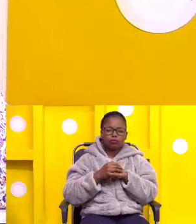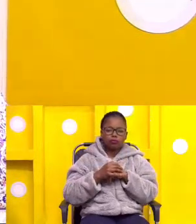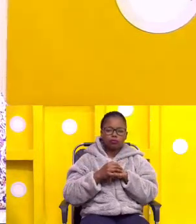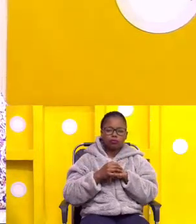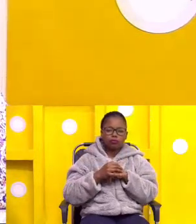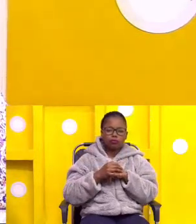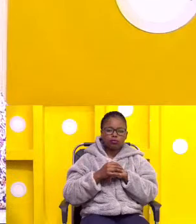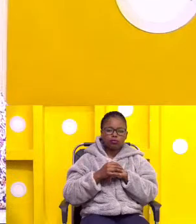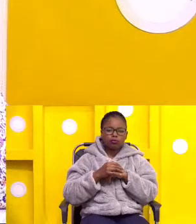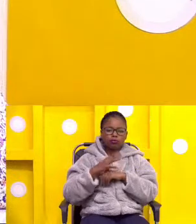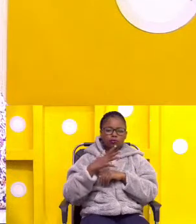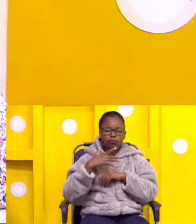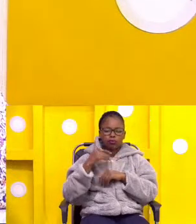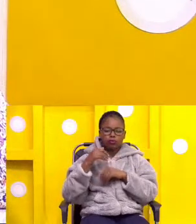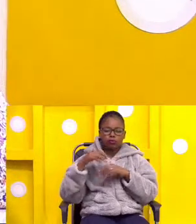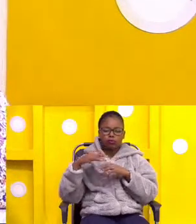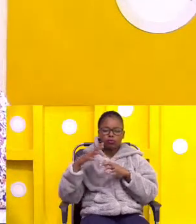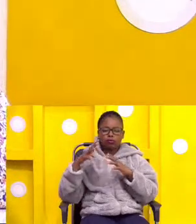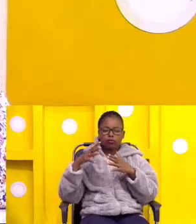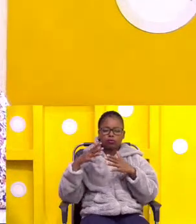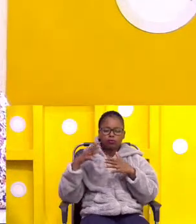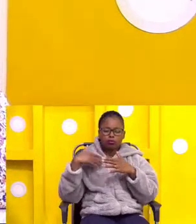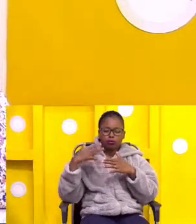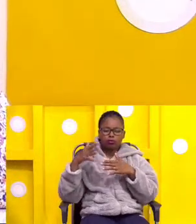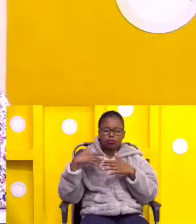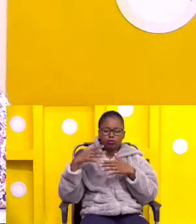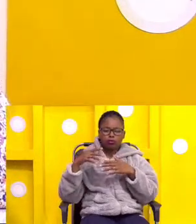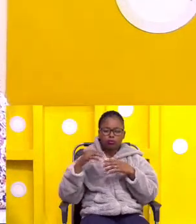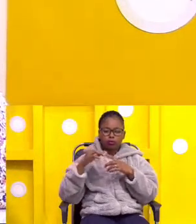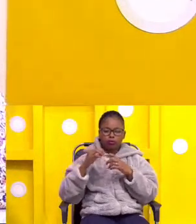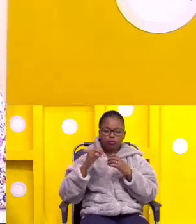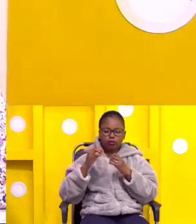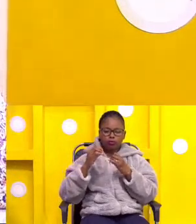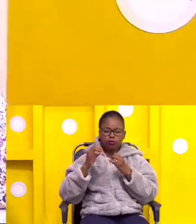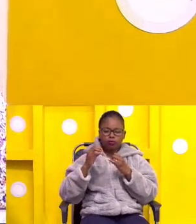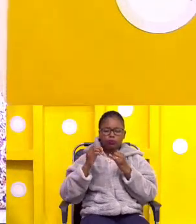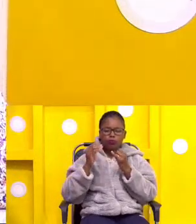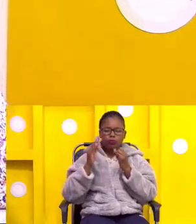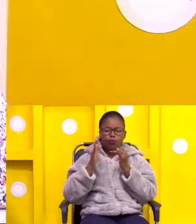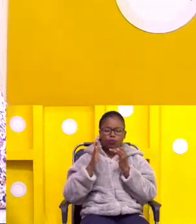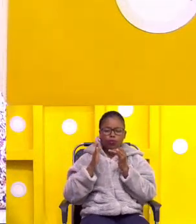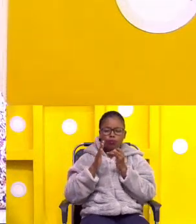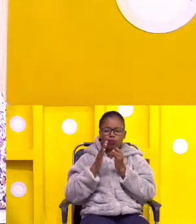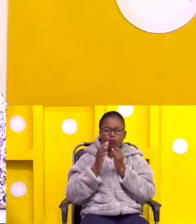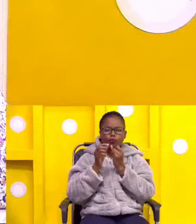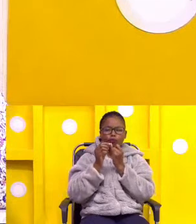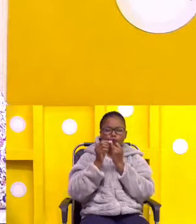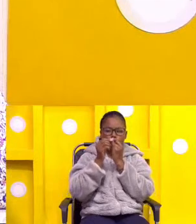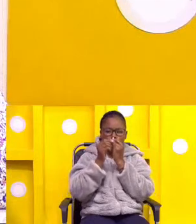Akihana nioja, akihija nale mtu guwa kikila kala mwaka.